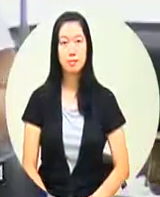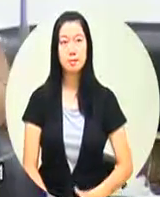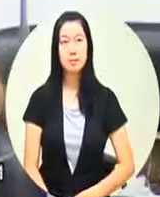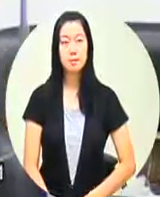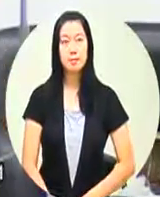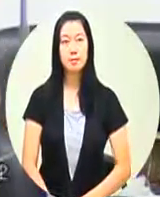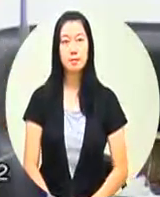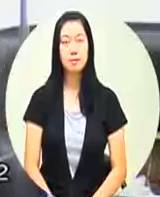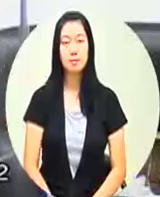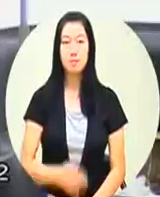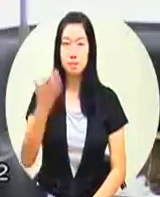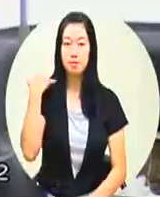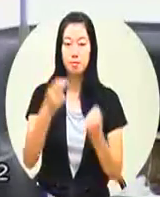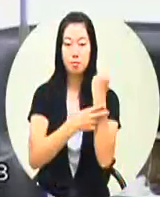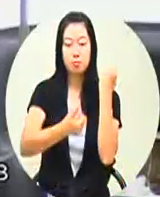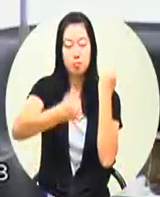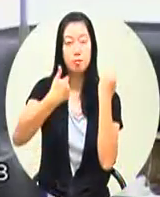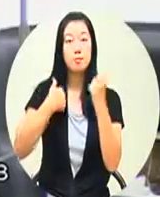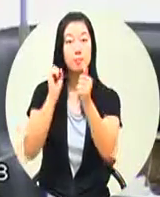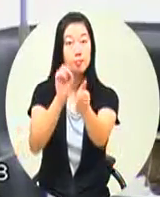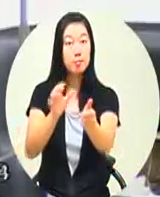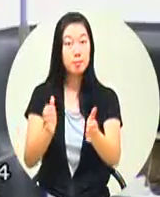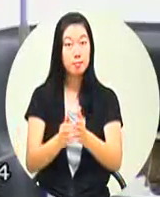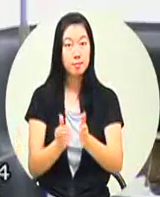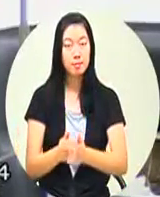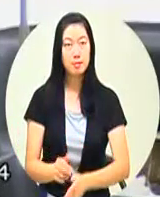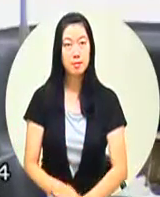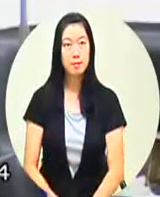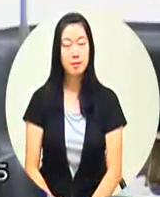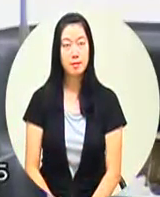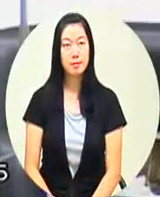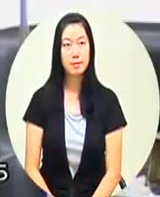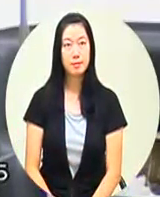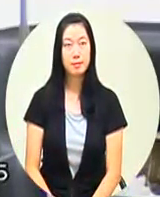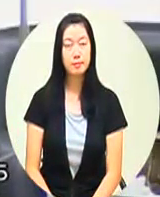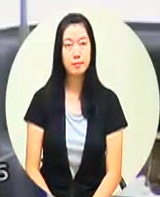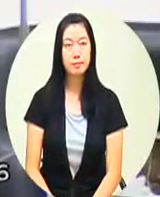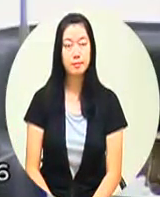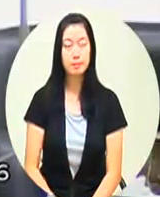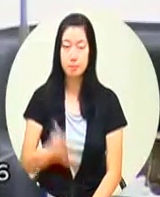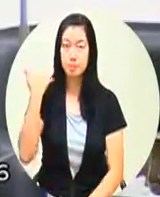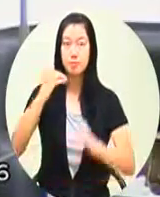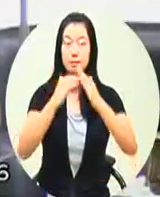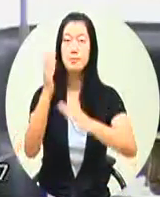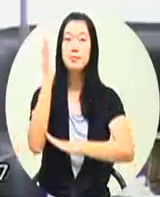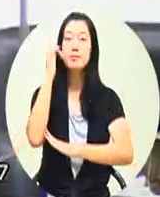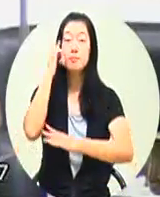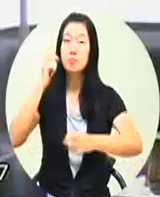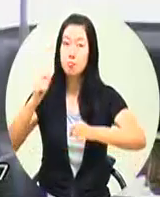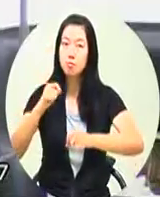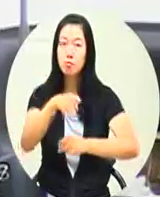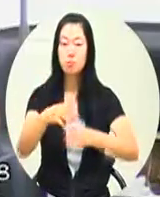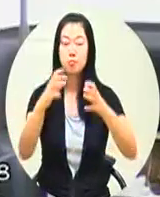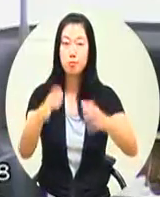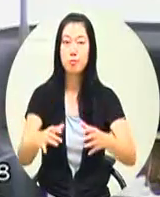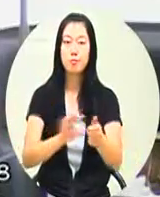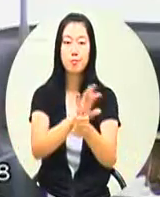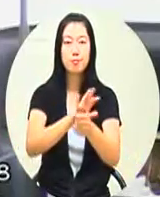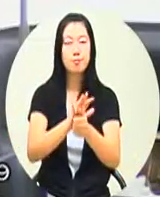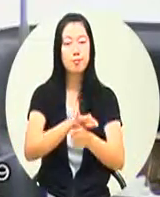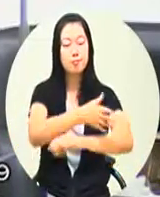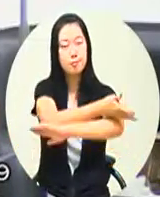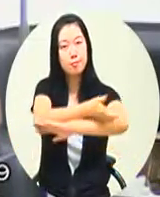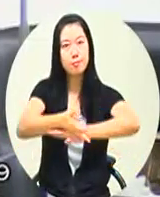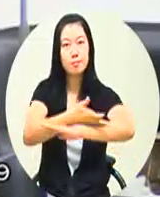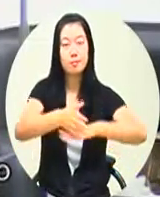之前有跟里长跟你反映过了哈，其实迄阵市府吼，伊的计划，伊去这爱河之心哦，晚上很漂